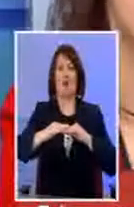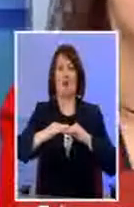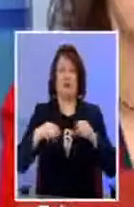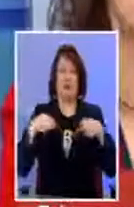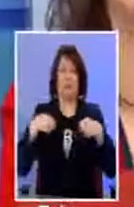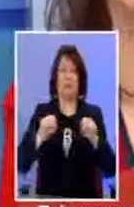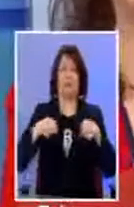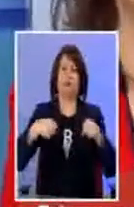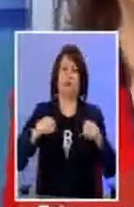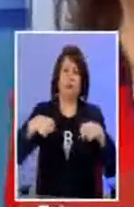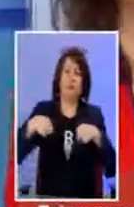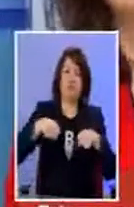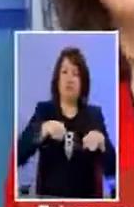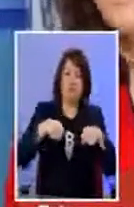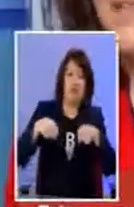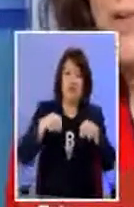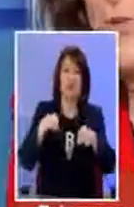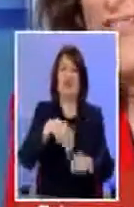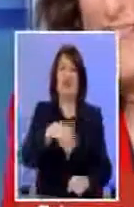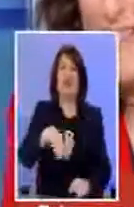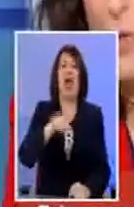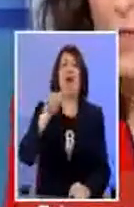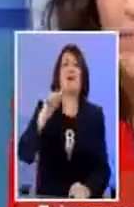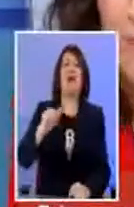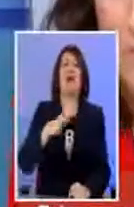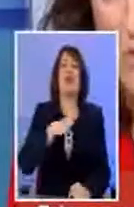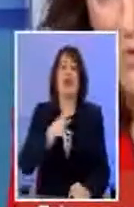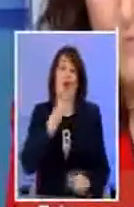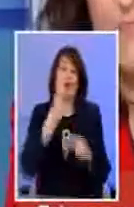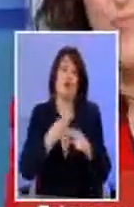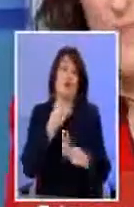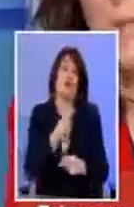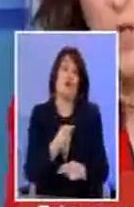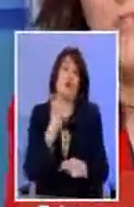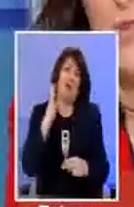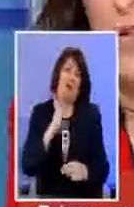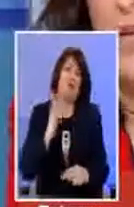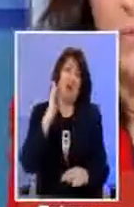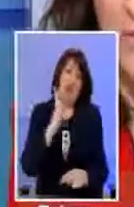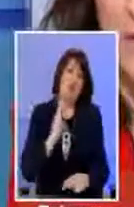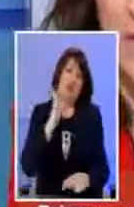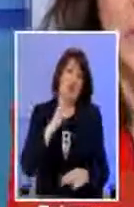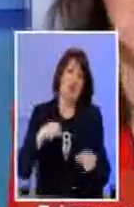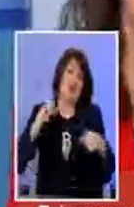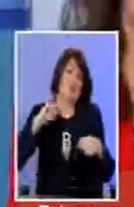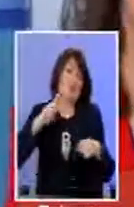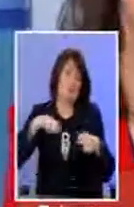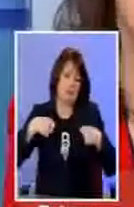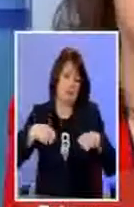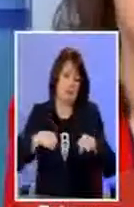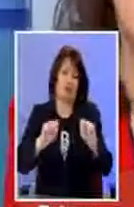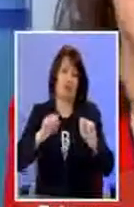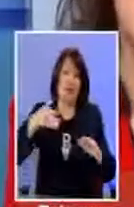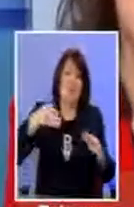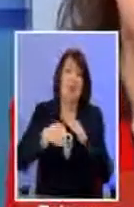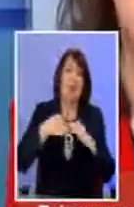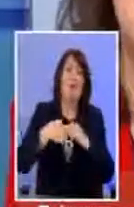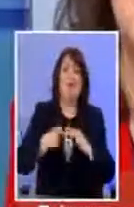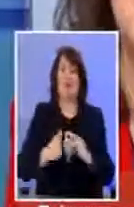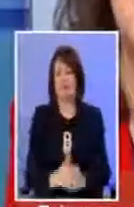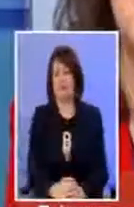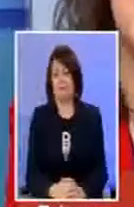κάθε μέρα στα πεζοδρόμια της Λεωφόρου Αμαλίας και θέλω να το καταγγείλω και επισήμως. Μια πολλωστή φορά από αυτή την εκπομπή, αλλά...